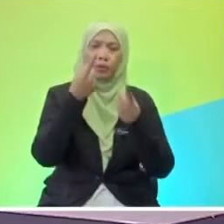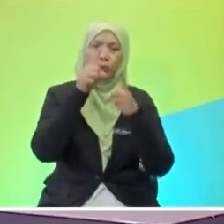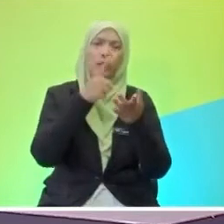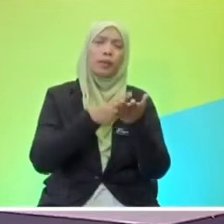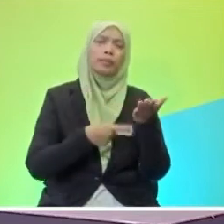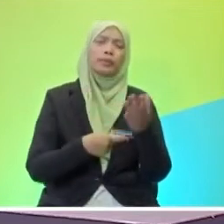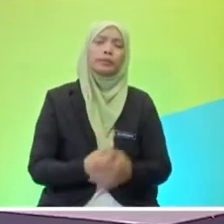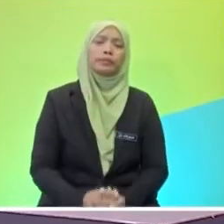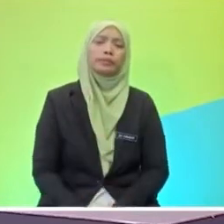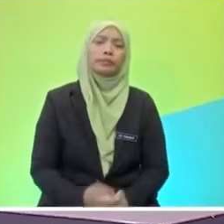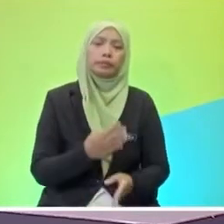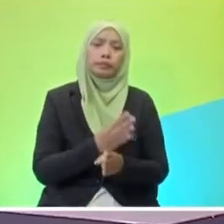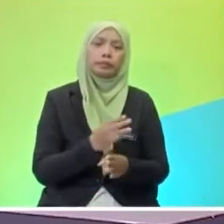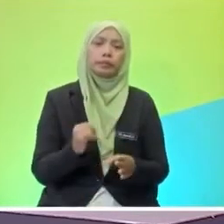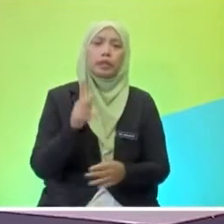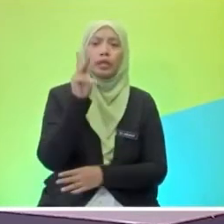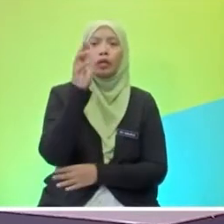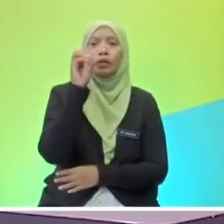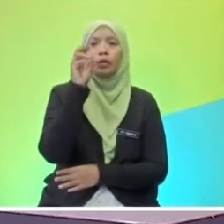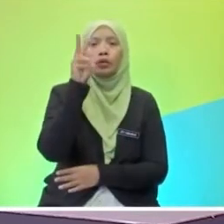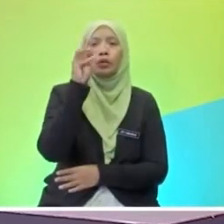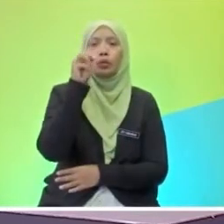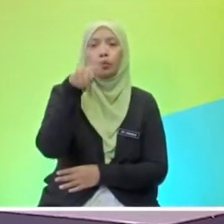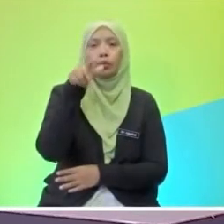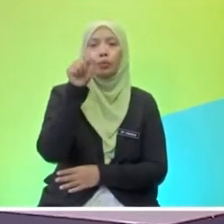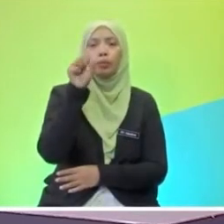sebenarnya kompos tak boleh